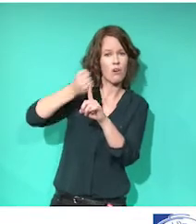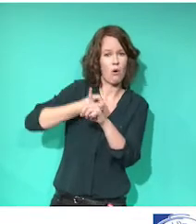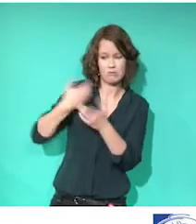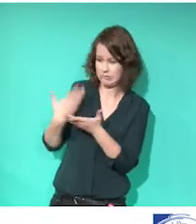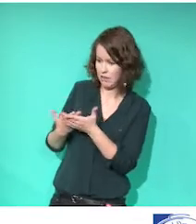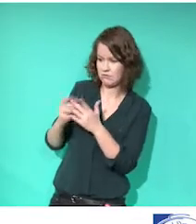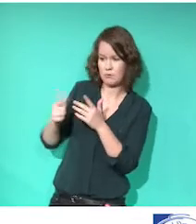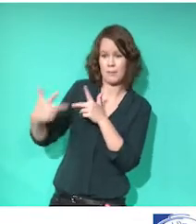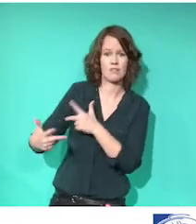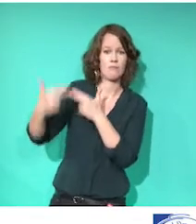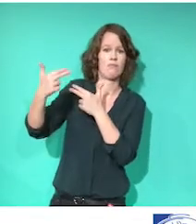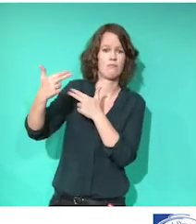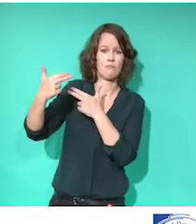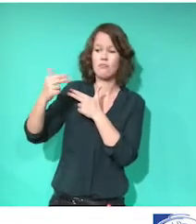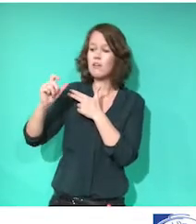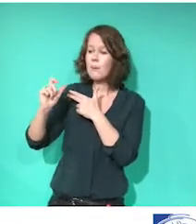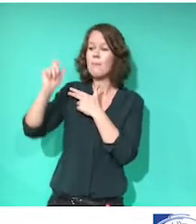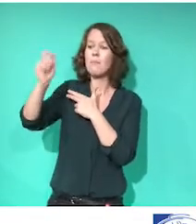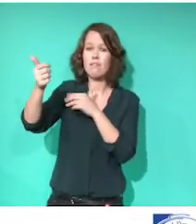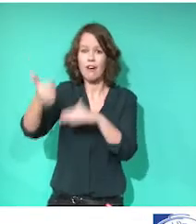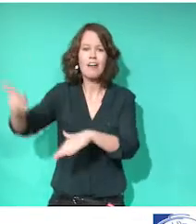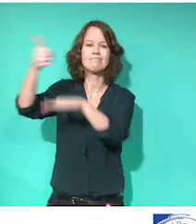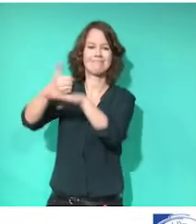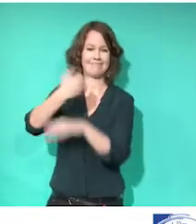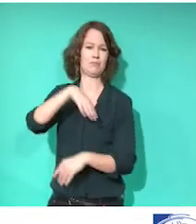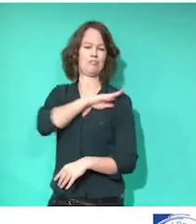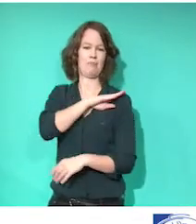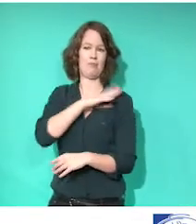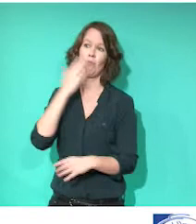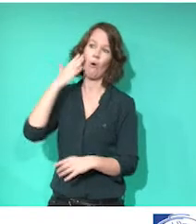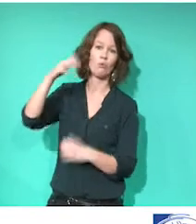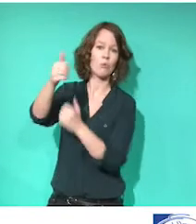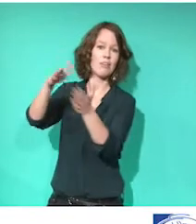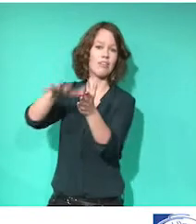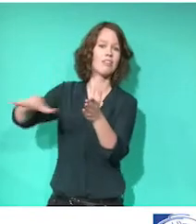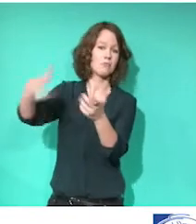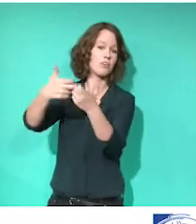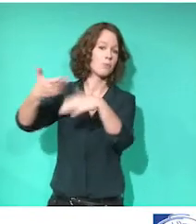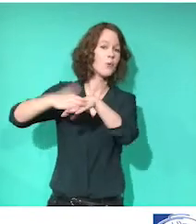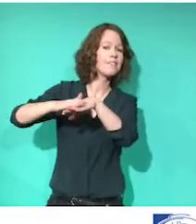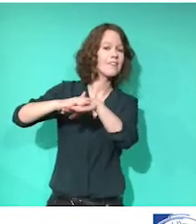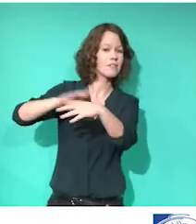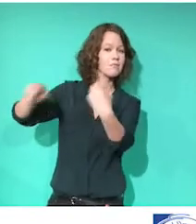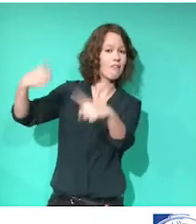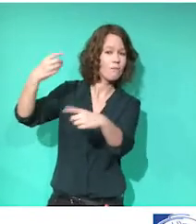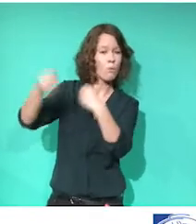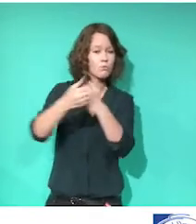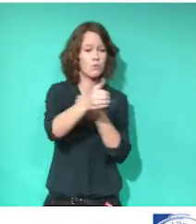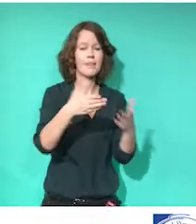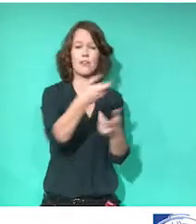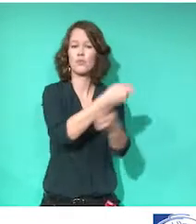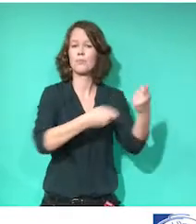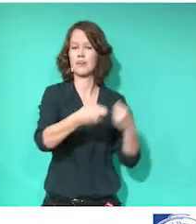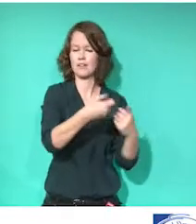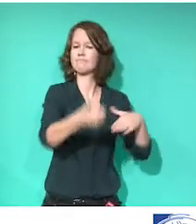est souvent la première marche vers la prise de responsabilité dans d'autres domaines, notamment politiques et économiques.